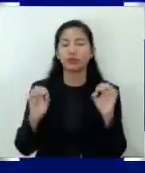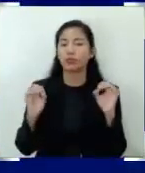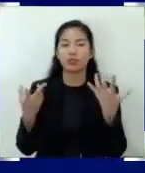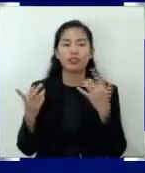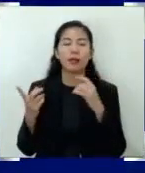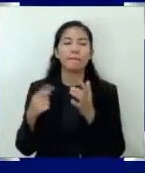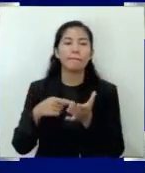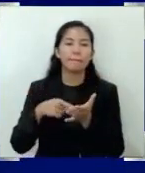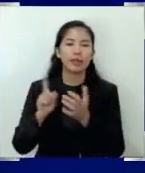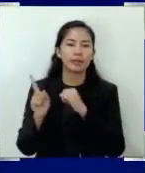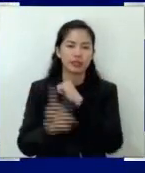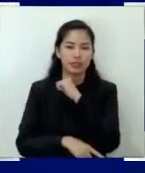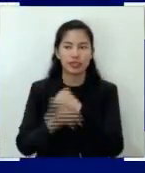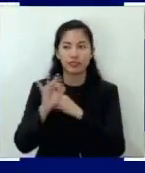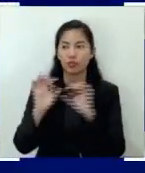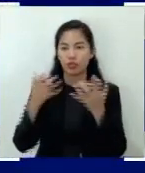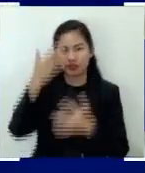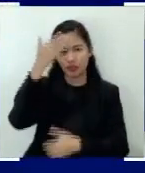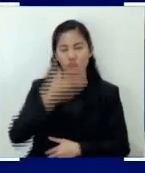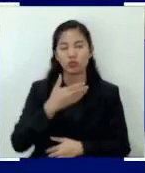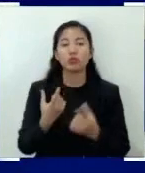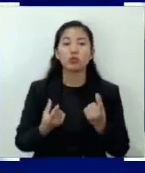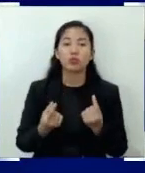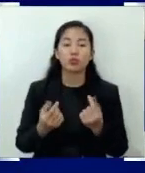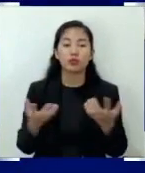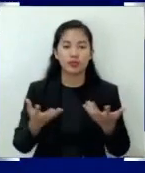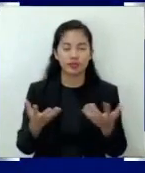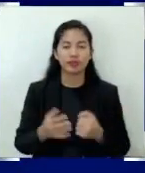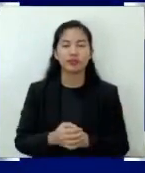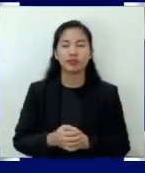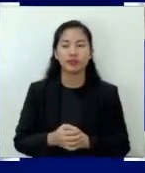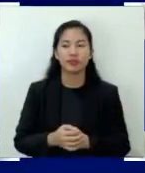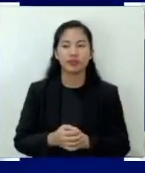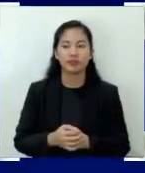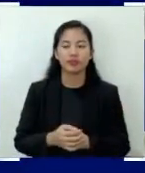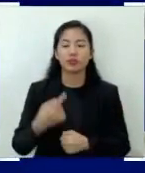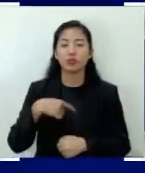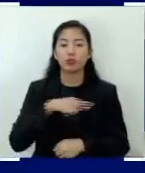lalabag. Ang ginagawa natin, positive reinforcement.